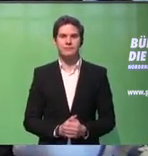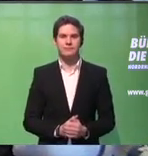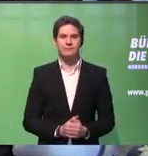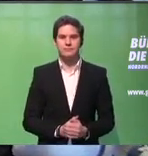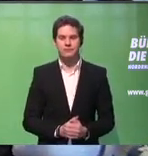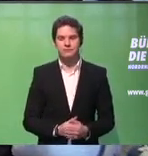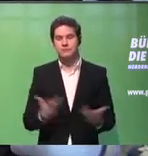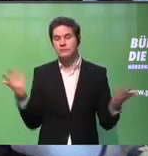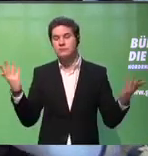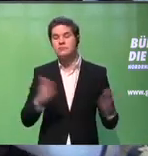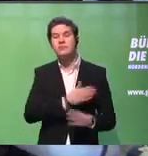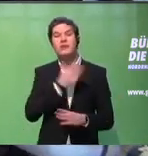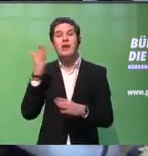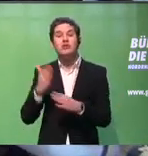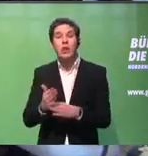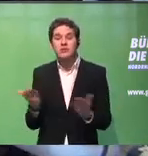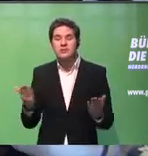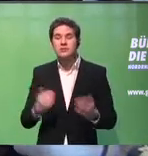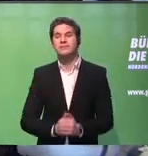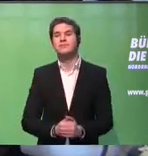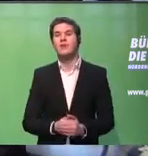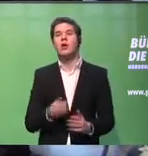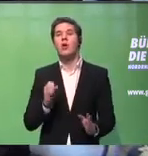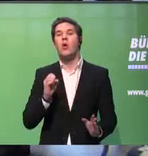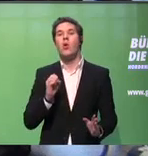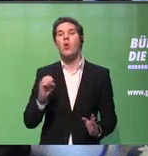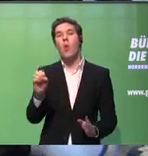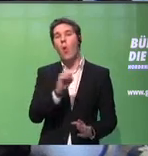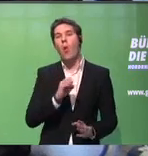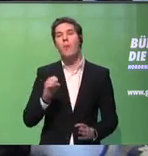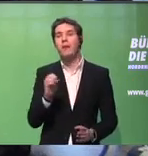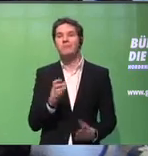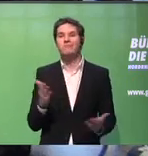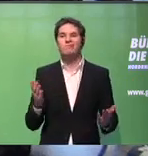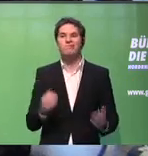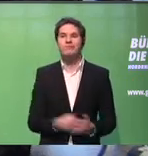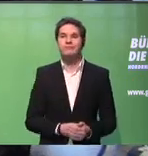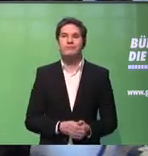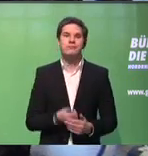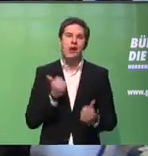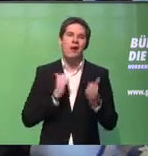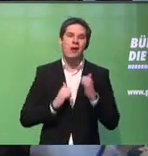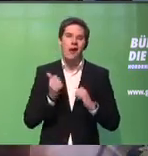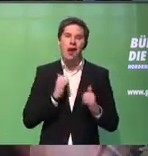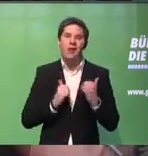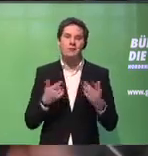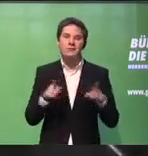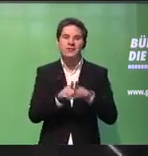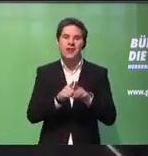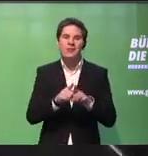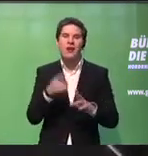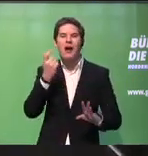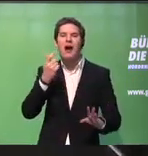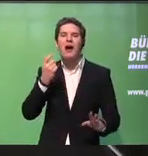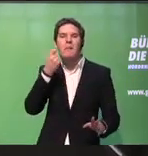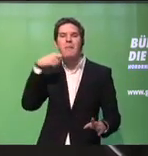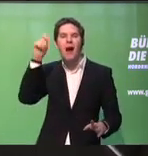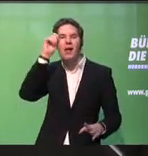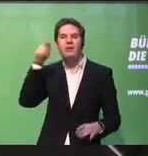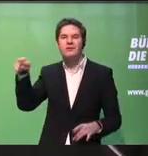Zu guter Letzt, Europa ist leider, genau wie leider auch oft in Berlin, von einer Lobbyplage